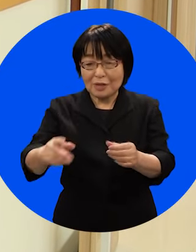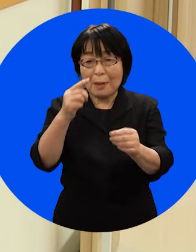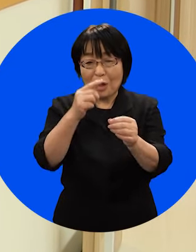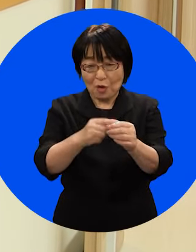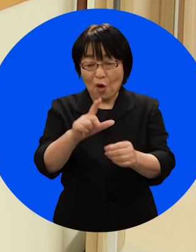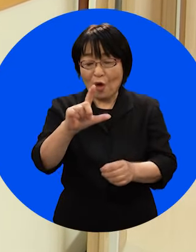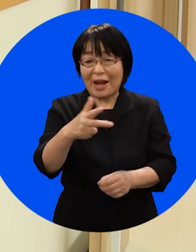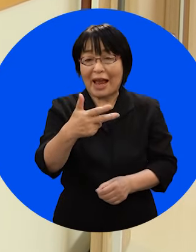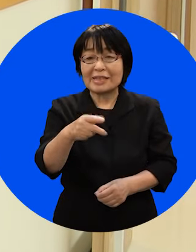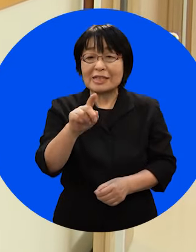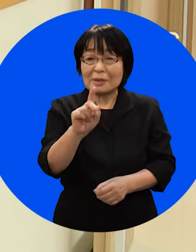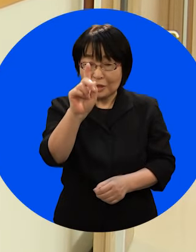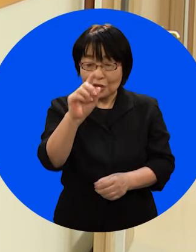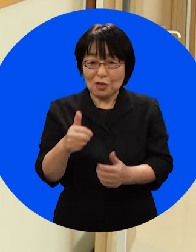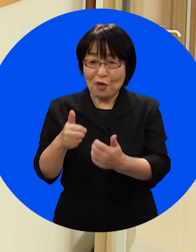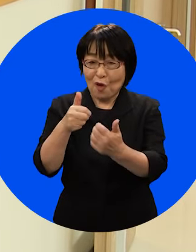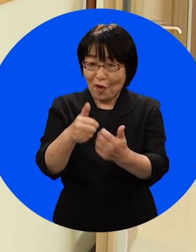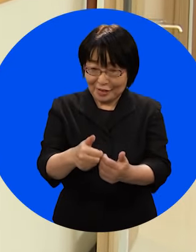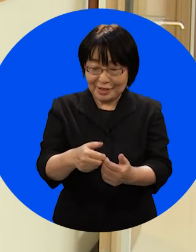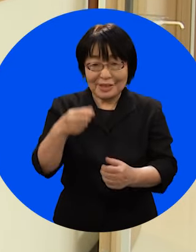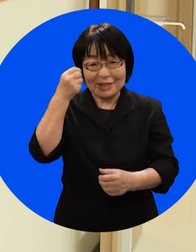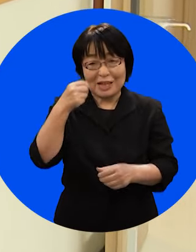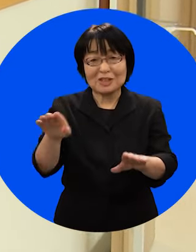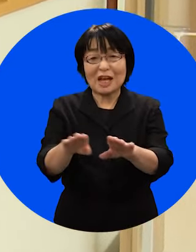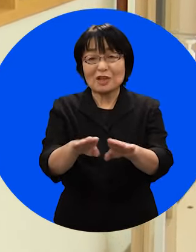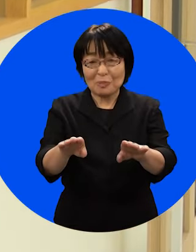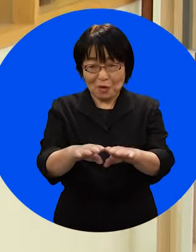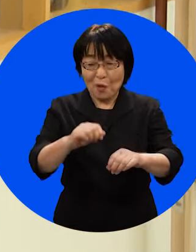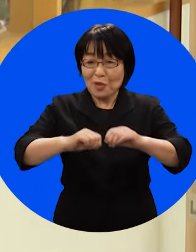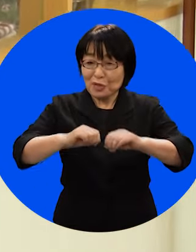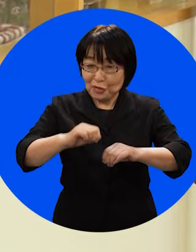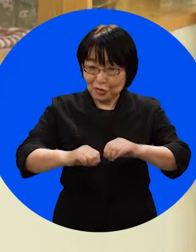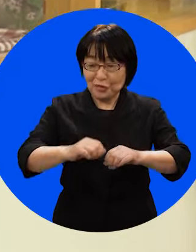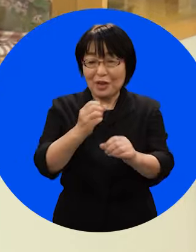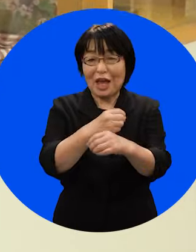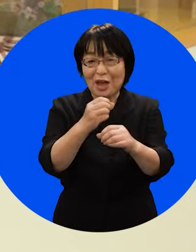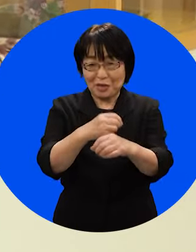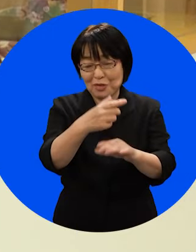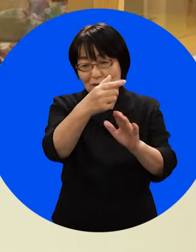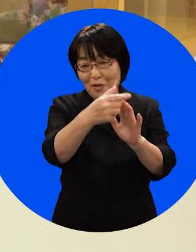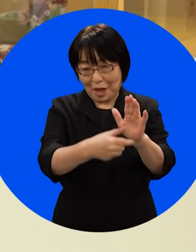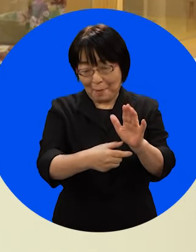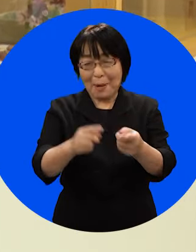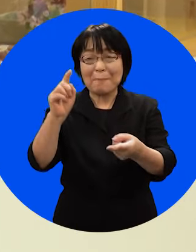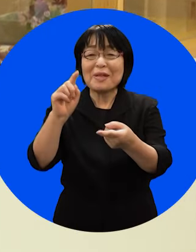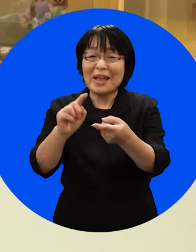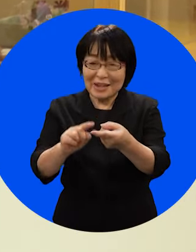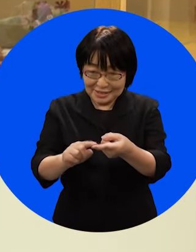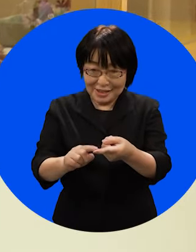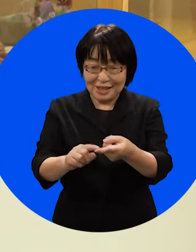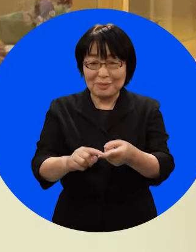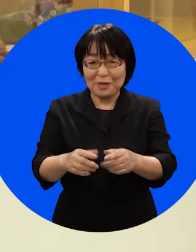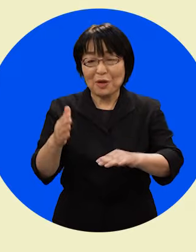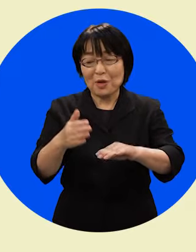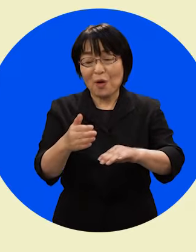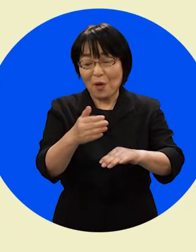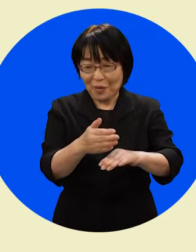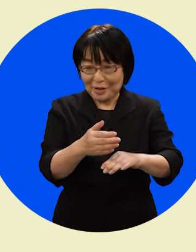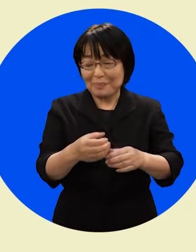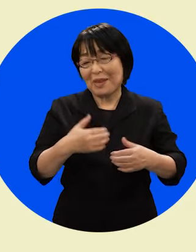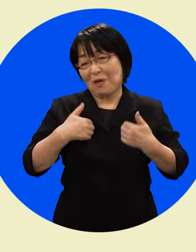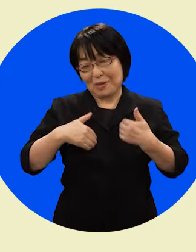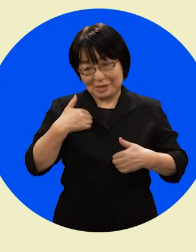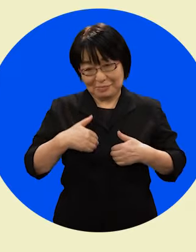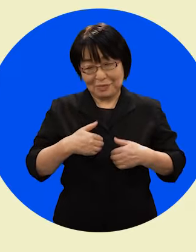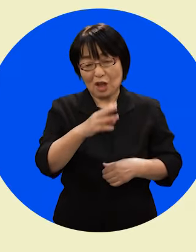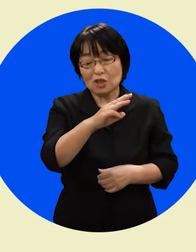休みの自由研究にもぴったりですよね。さあ、どんなお料理が出来上がるんでしょうか。楽しみです。